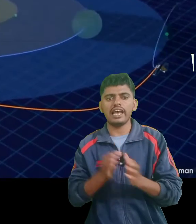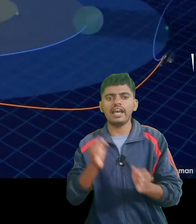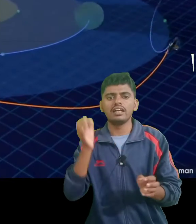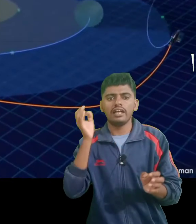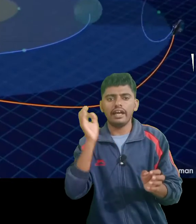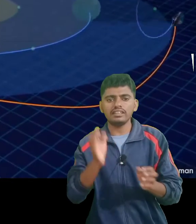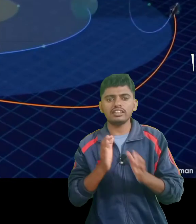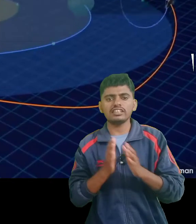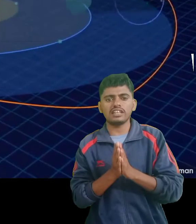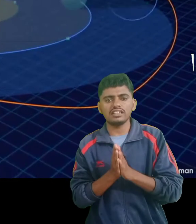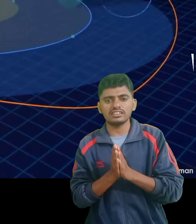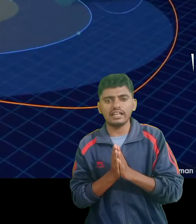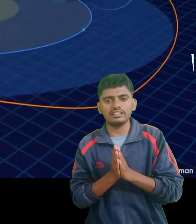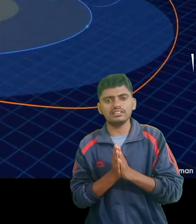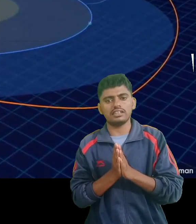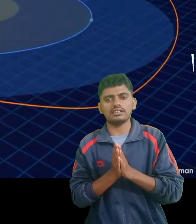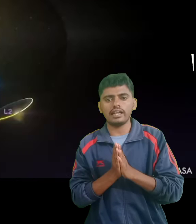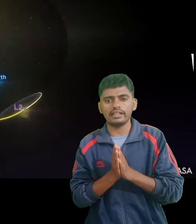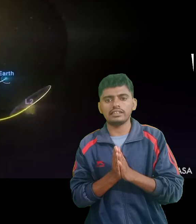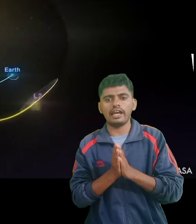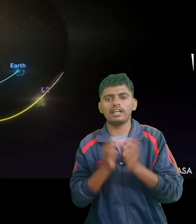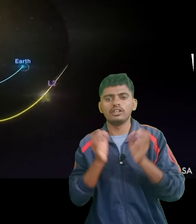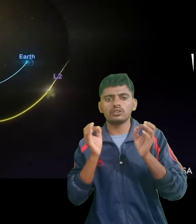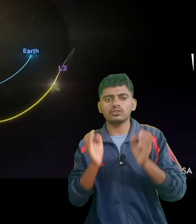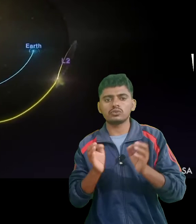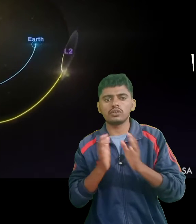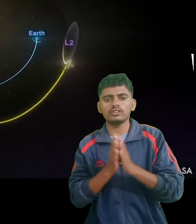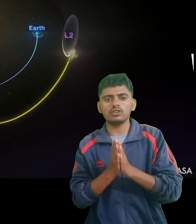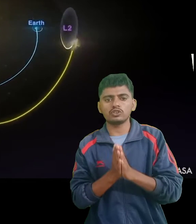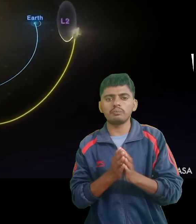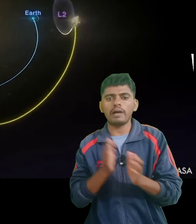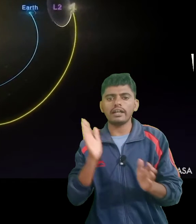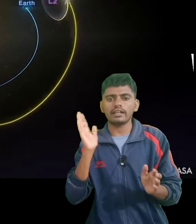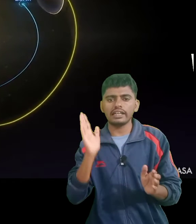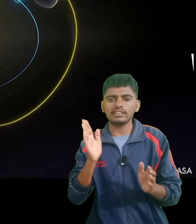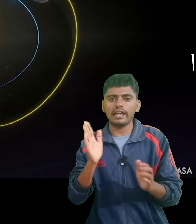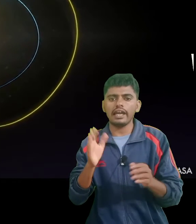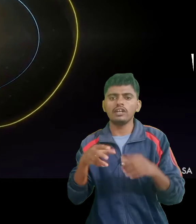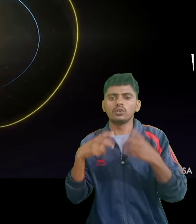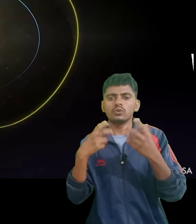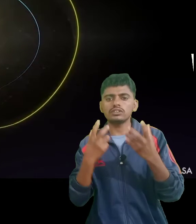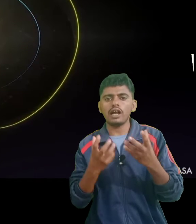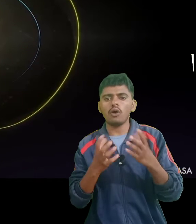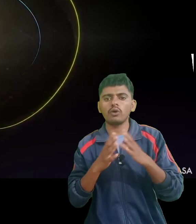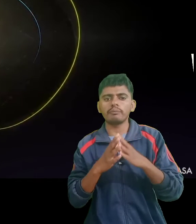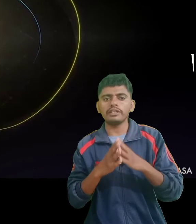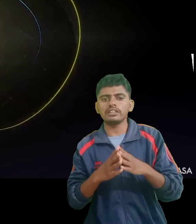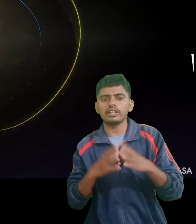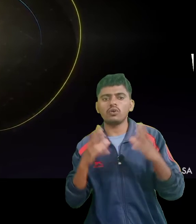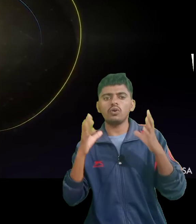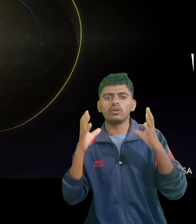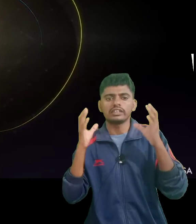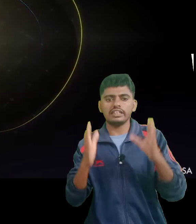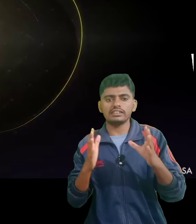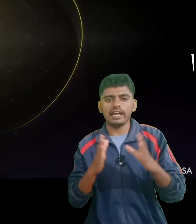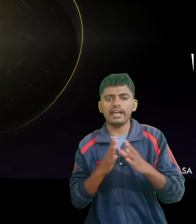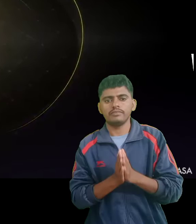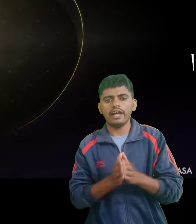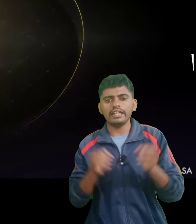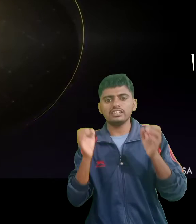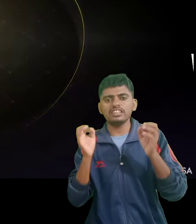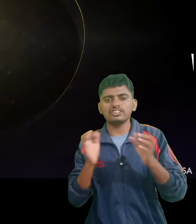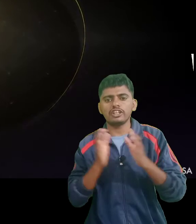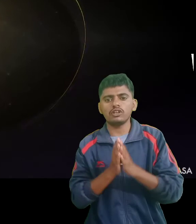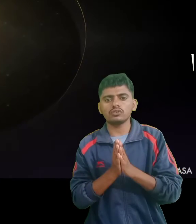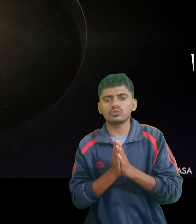यह है कि यह अर्थ के साथ साथ ही चलता रहता है, तो सूरज को छुपा कर रखता है। उसका ऑर्बिट देखो कैसा